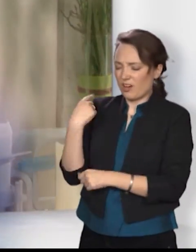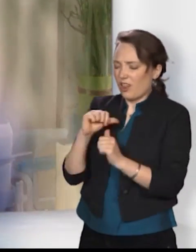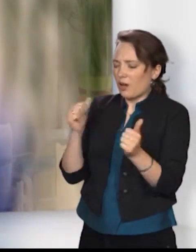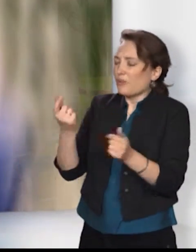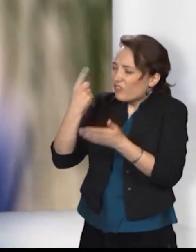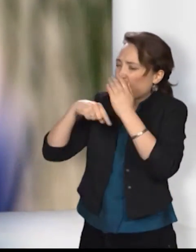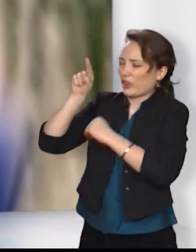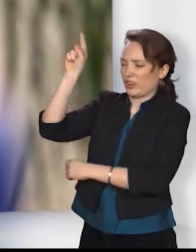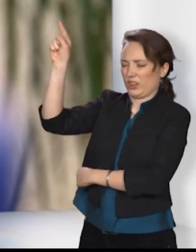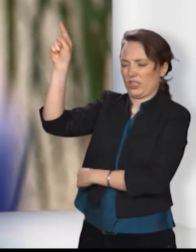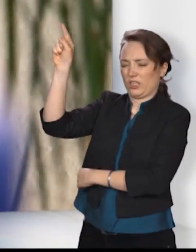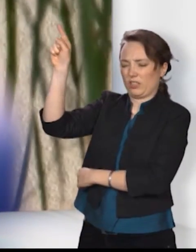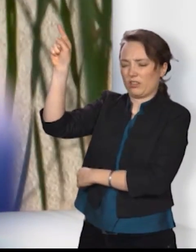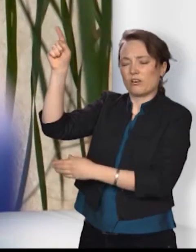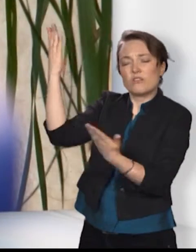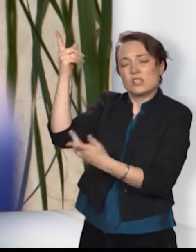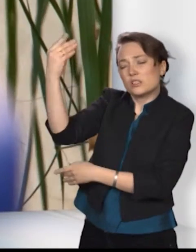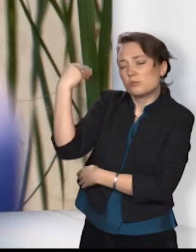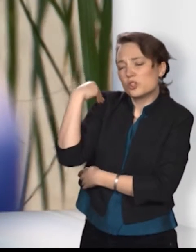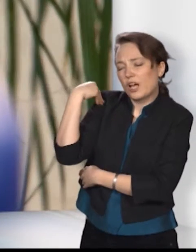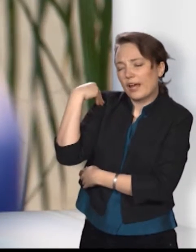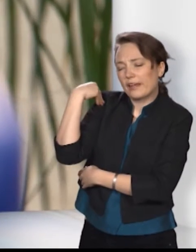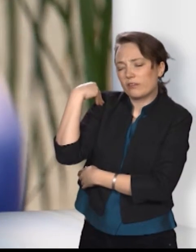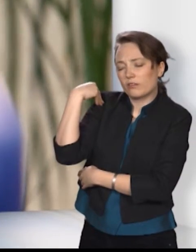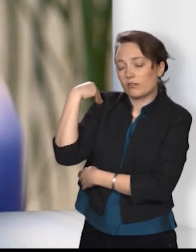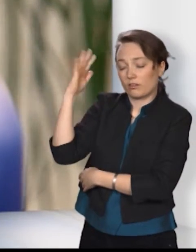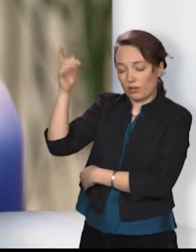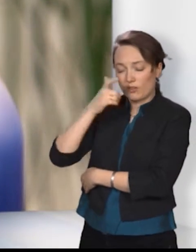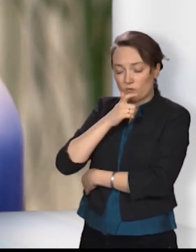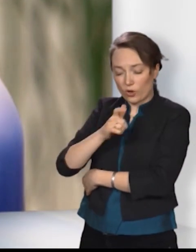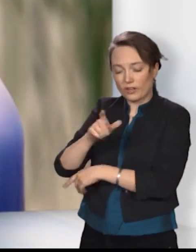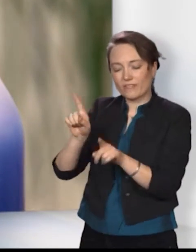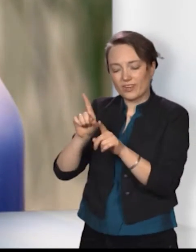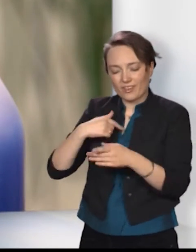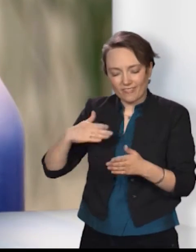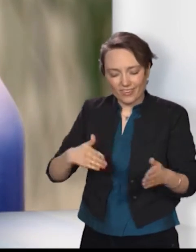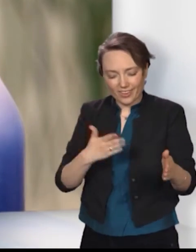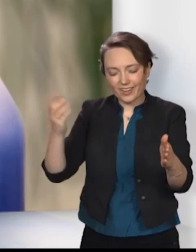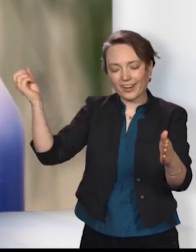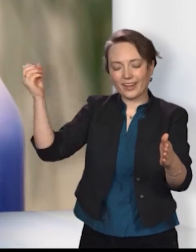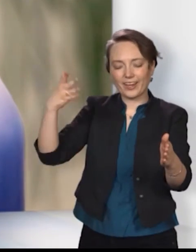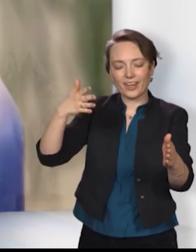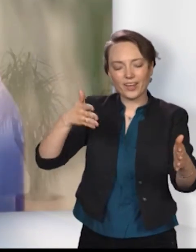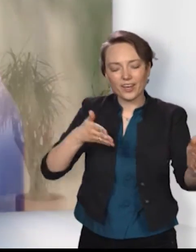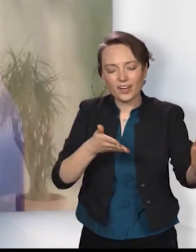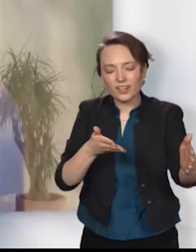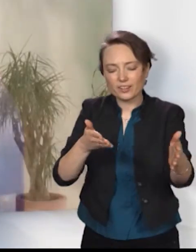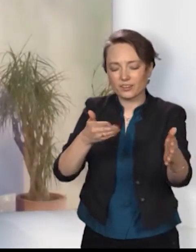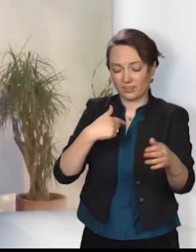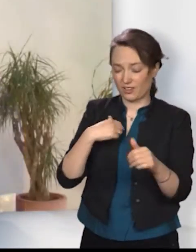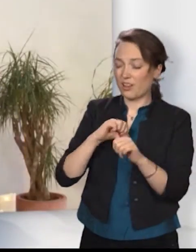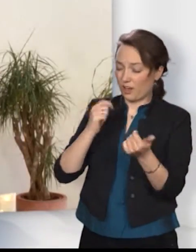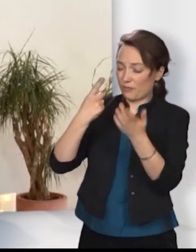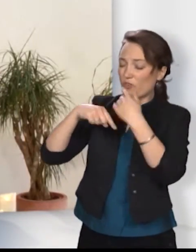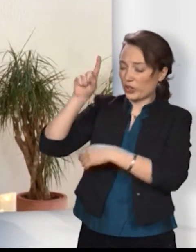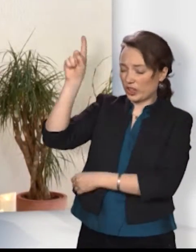du uns sagst. Dein Wort ist das Licht auf unserem Weg. Wir leben von dir, von dem, was du